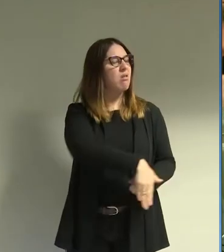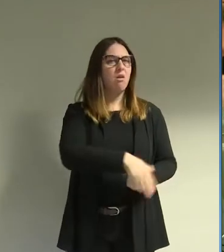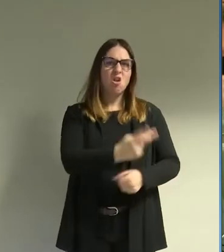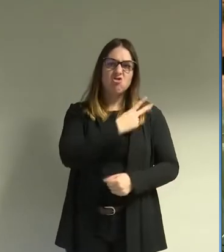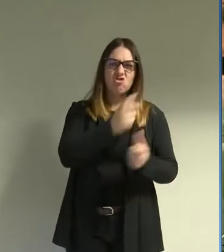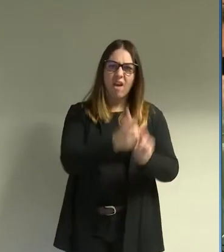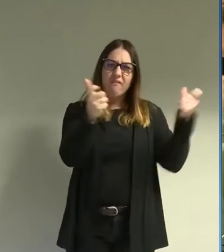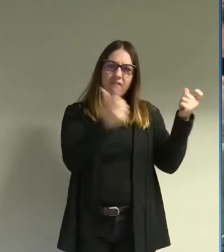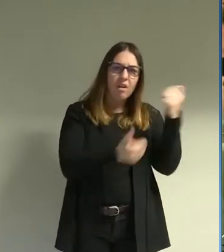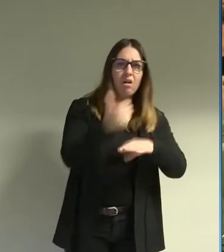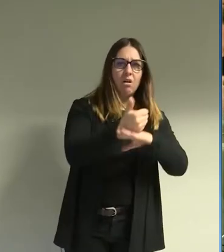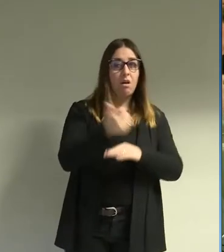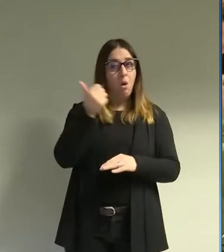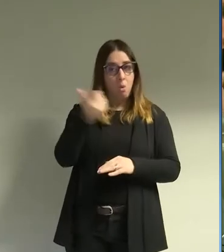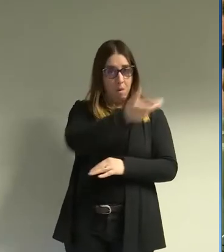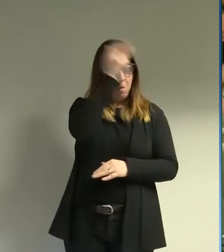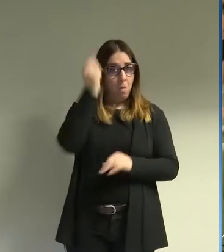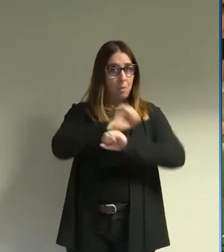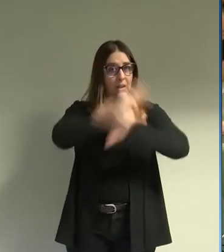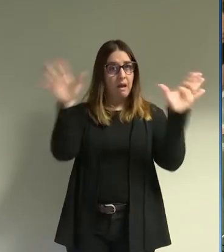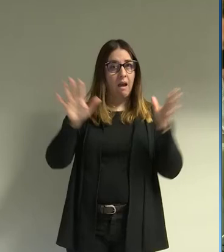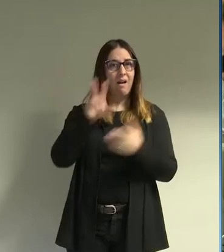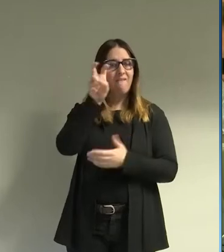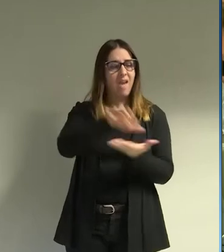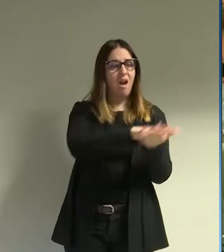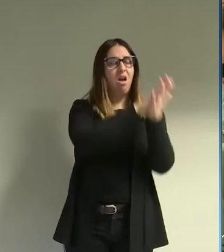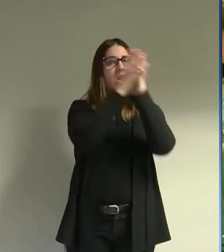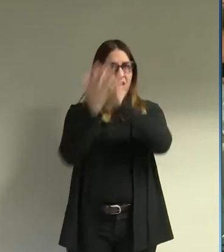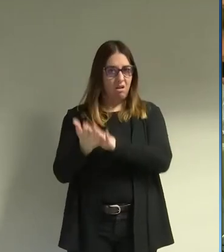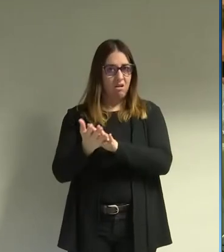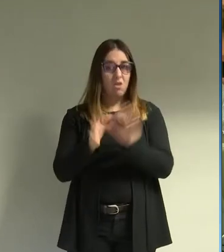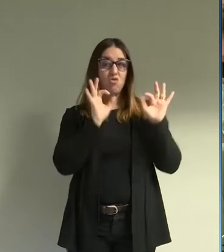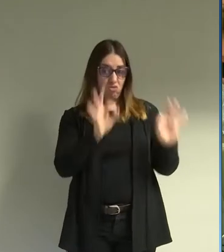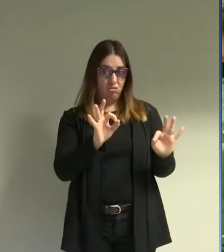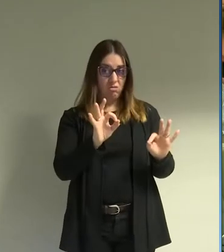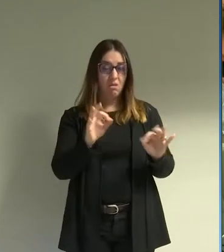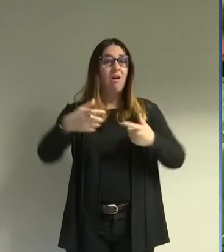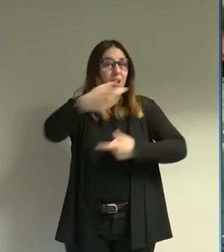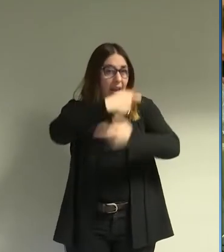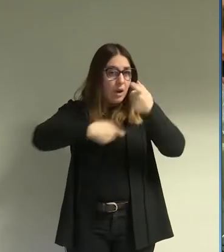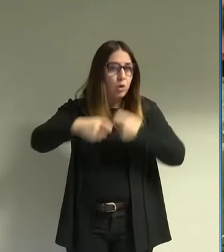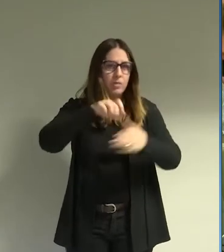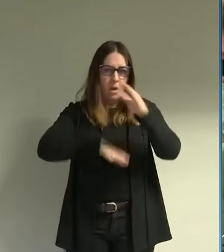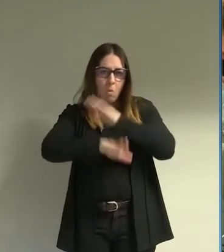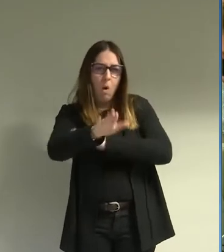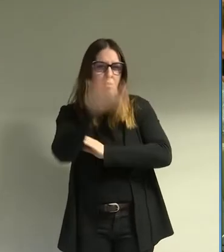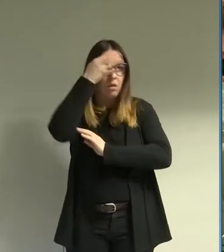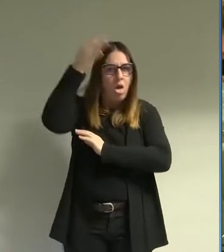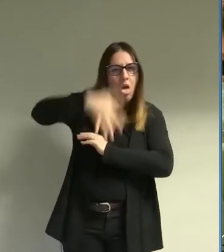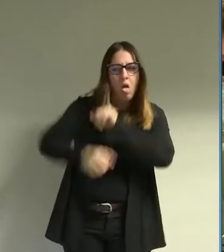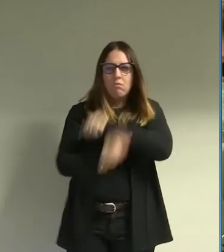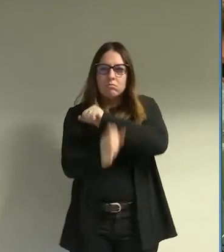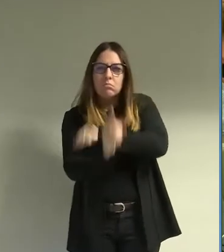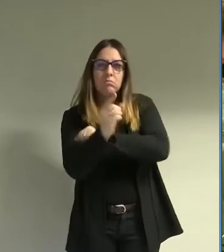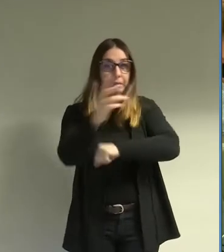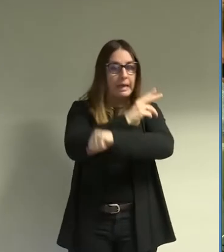ont comme vous bien compris l'enjeu de la transition écologique et c'est bien l'économie la croissance l'innovation la prise de